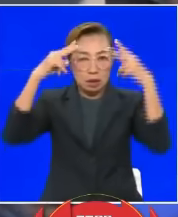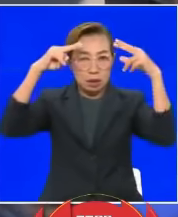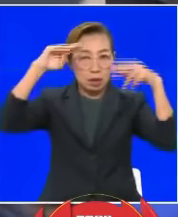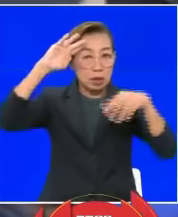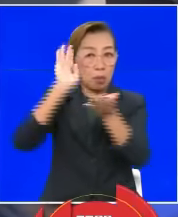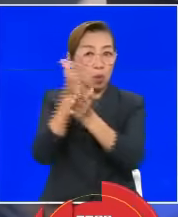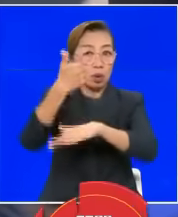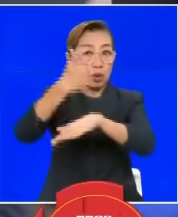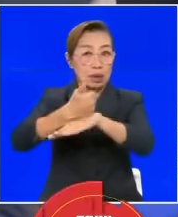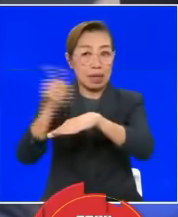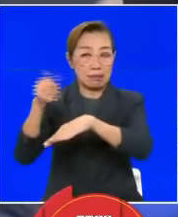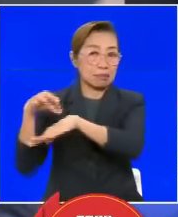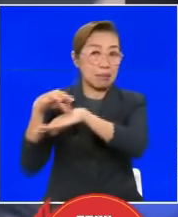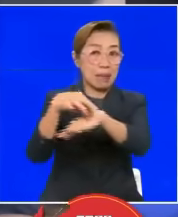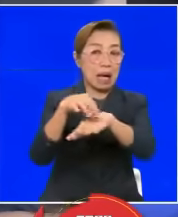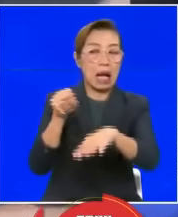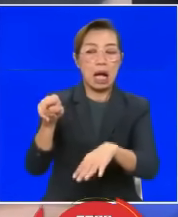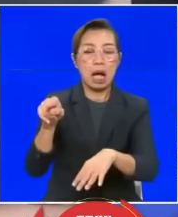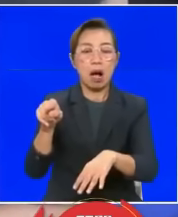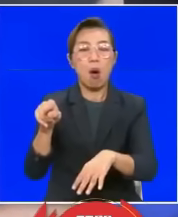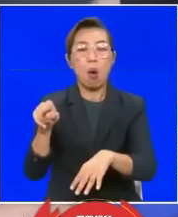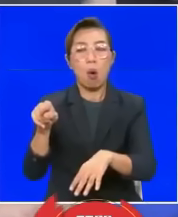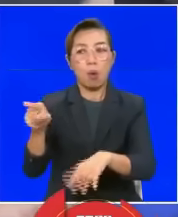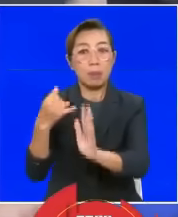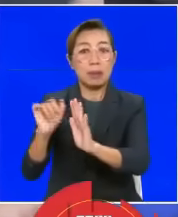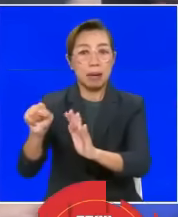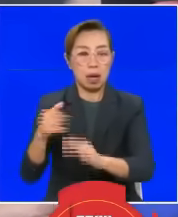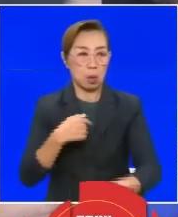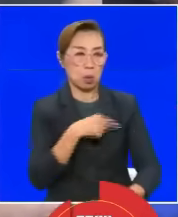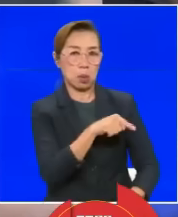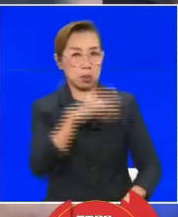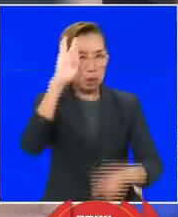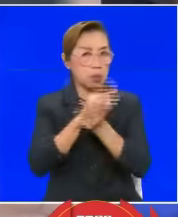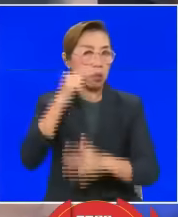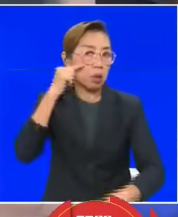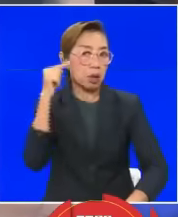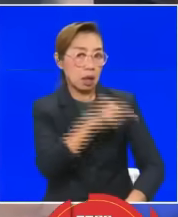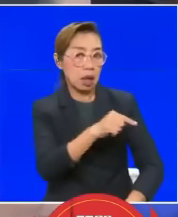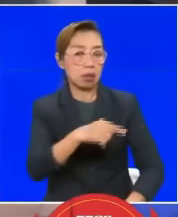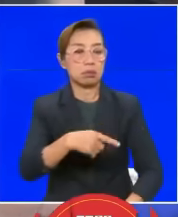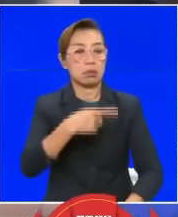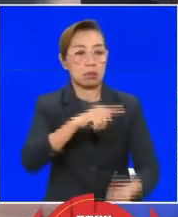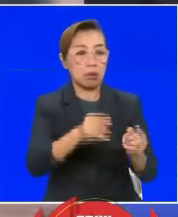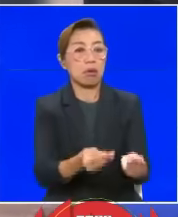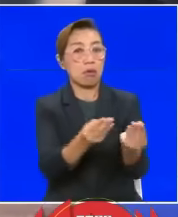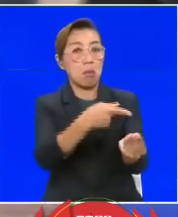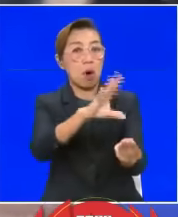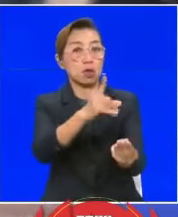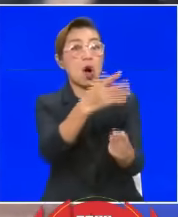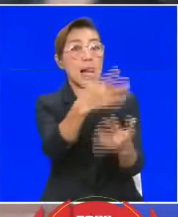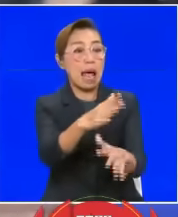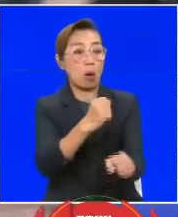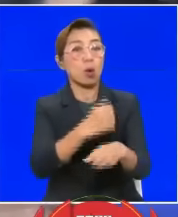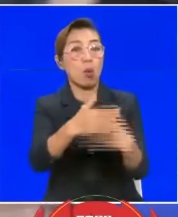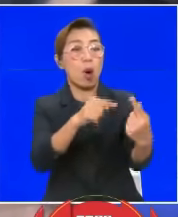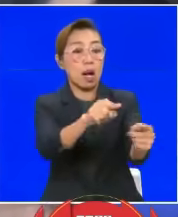สุรเชษฐมองว่าคำร้องนี้เนี่ยมีการยื่นไปแล้วโดยพลตำรวจเอกเสรีพิสุทเตมียเวชและปปชนั้นก็รับเรื่องสอบสวนไปไกลแล้วนะ